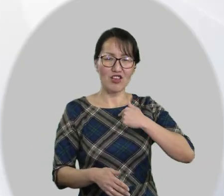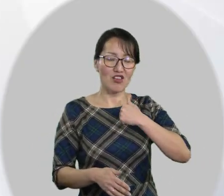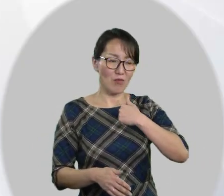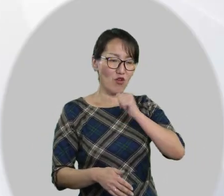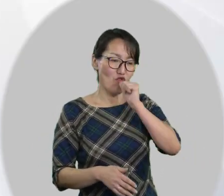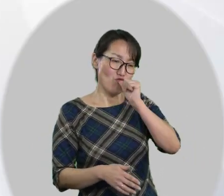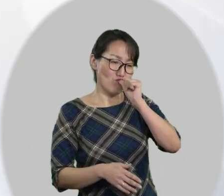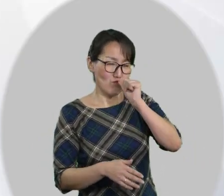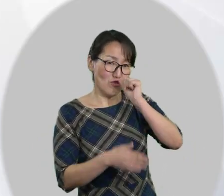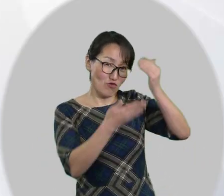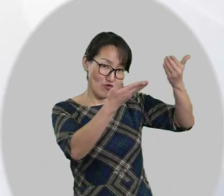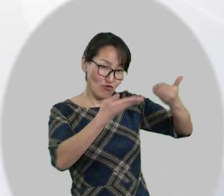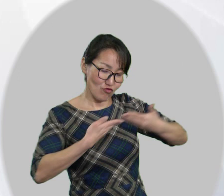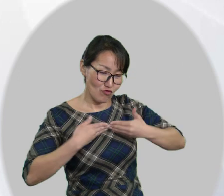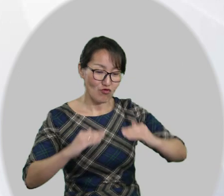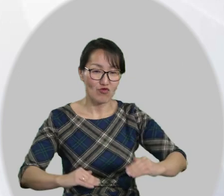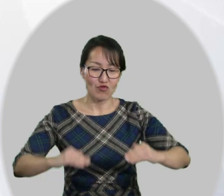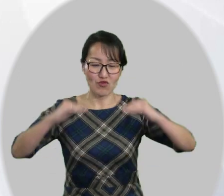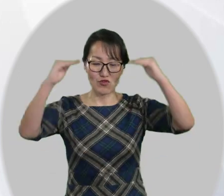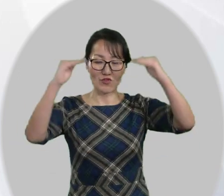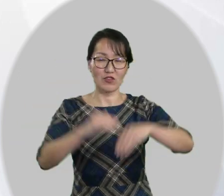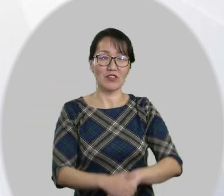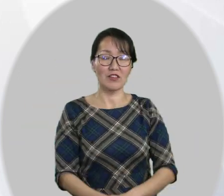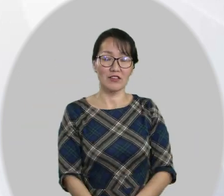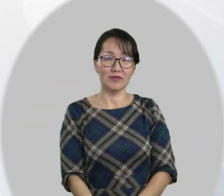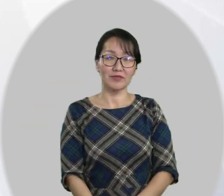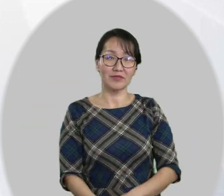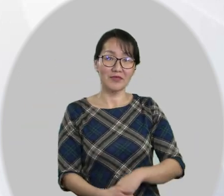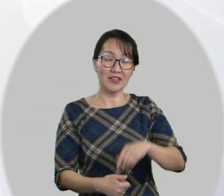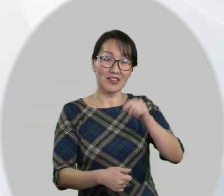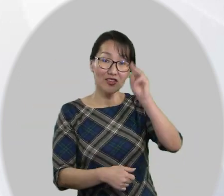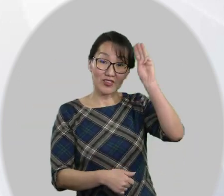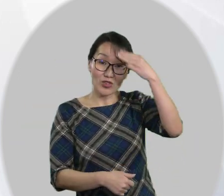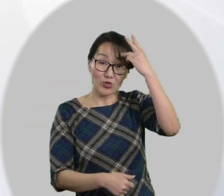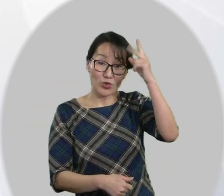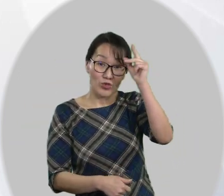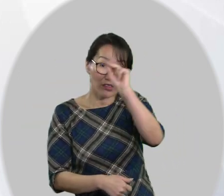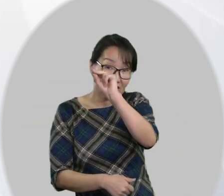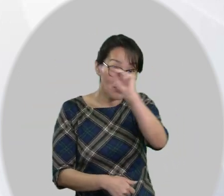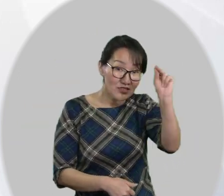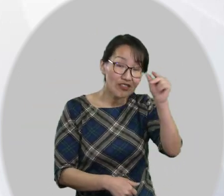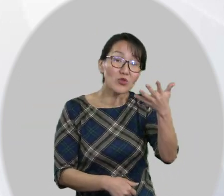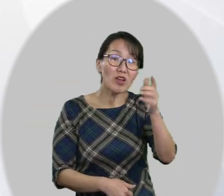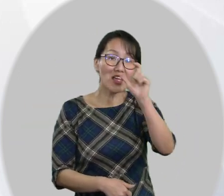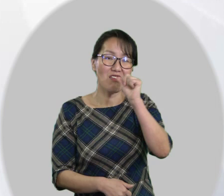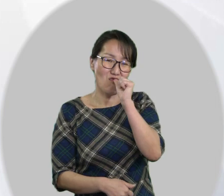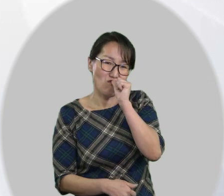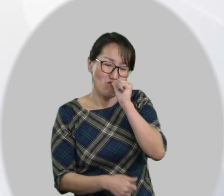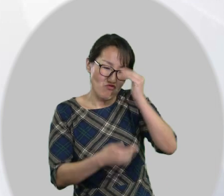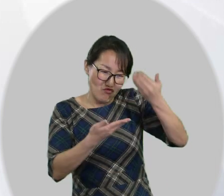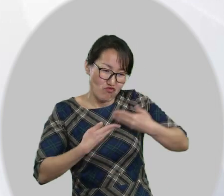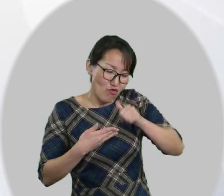эрхлүүлэн өсгсөн. За энэ өгүүлбэрийн маань доогрон зурсан буюу тодруулсан үг маань эрхлүүлэн гэдэг үг